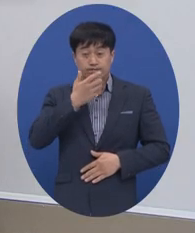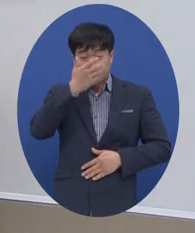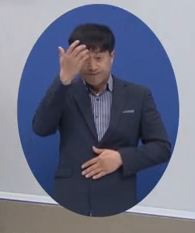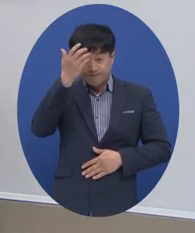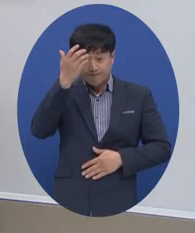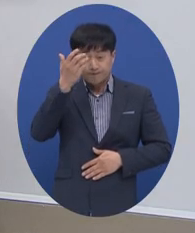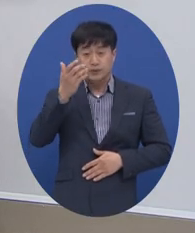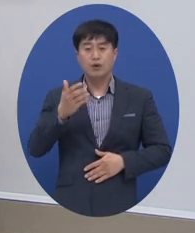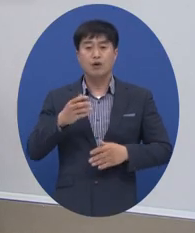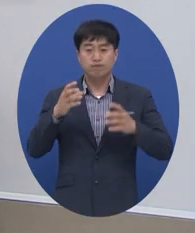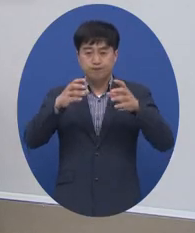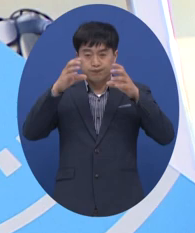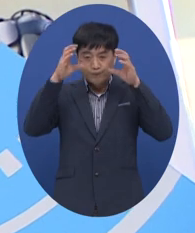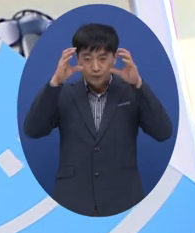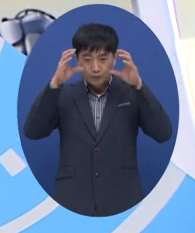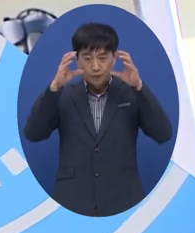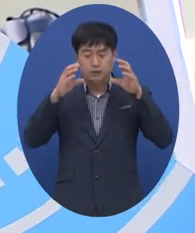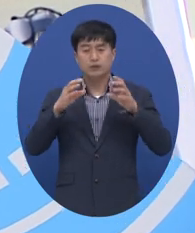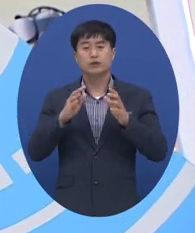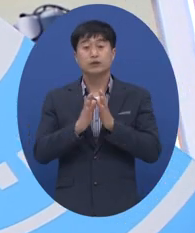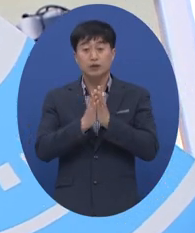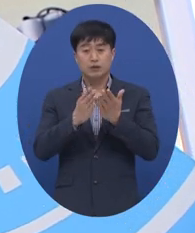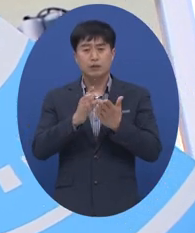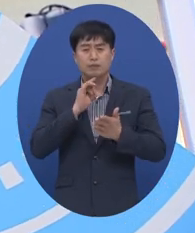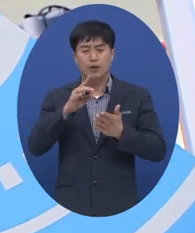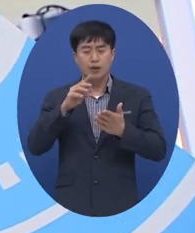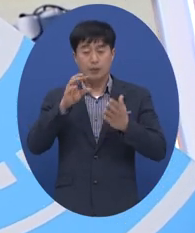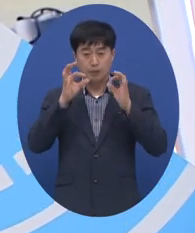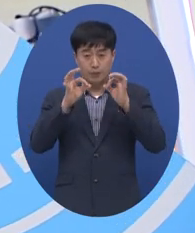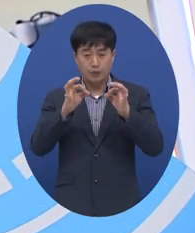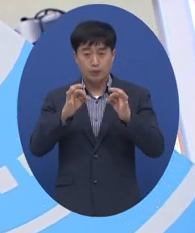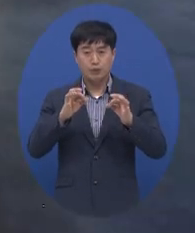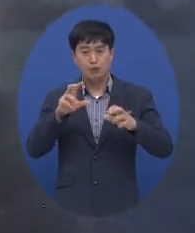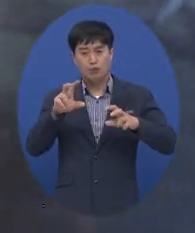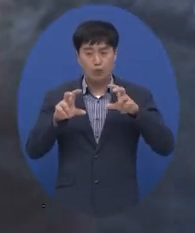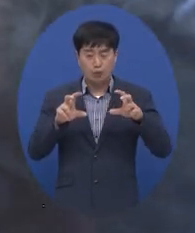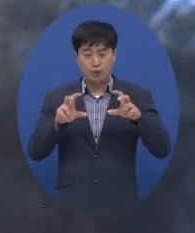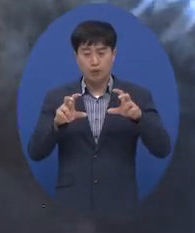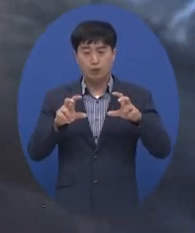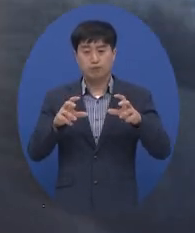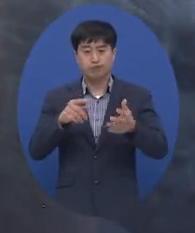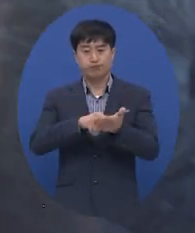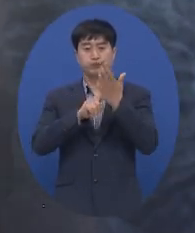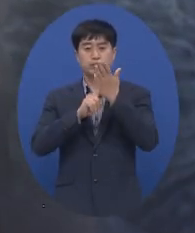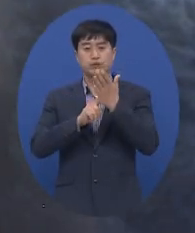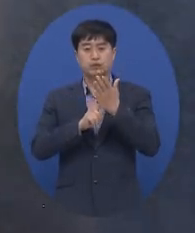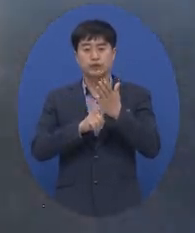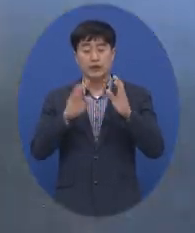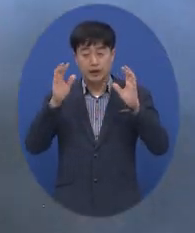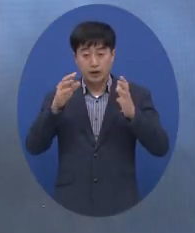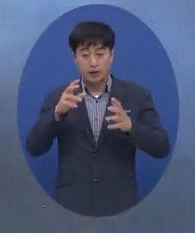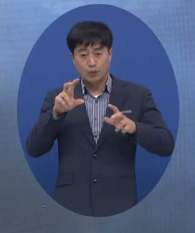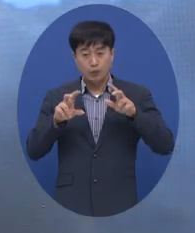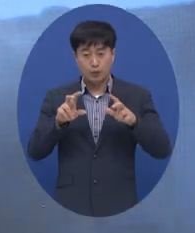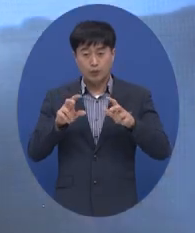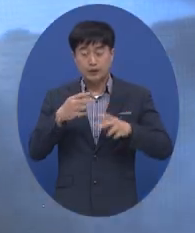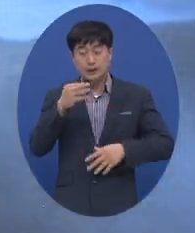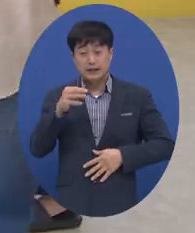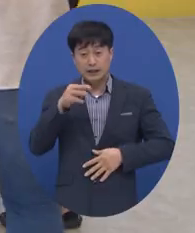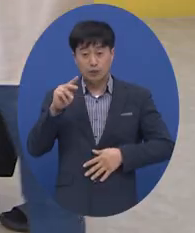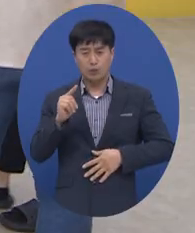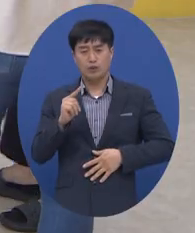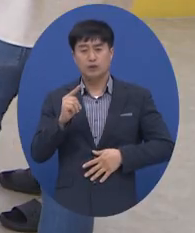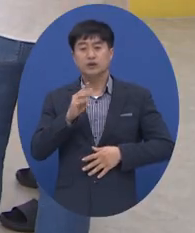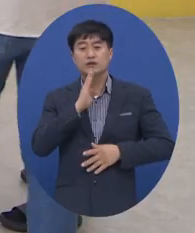가상현실 고글을 끼니 책에서만 보던 공룡이 눈앞에 나타납니다 아기공룡 부터 큰 티라노사우루스 까지 실감납니다